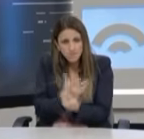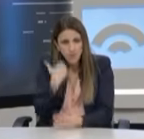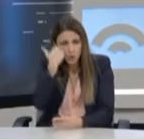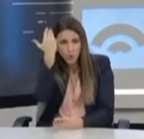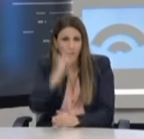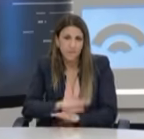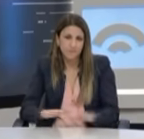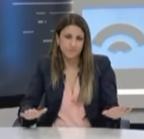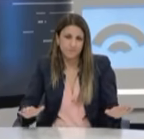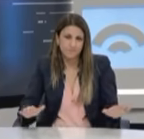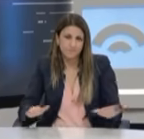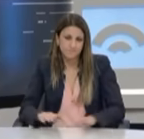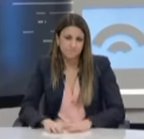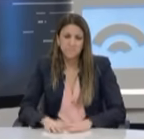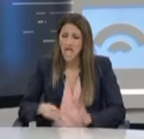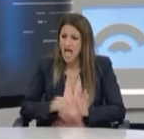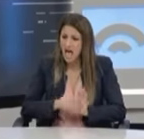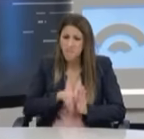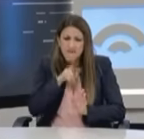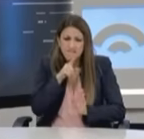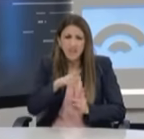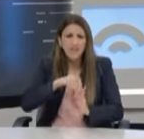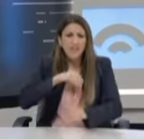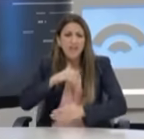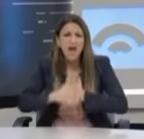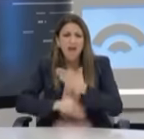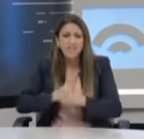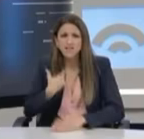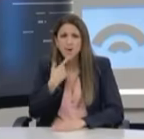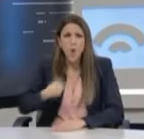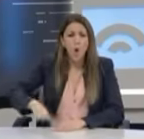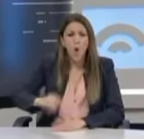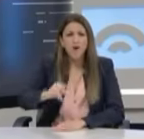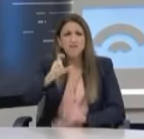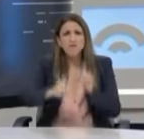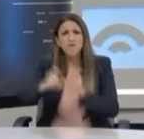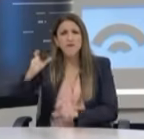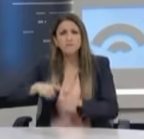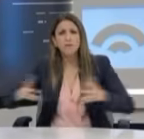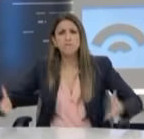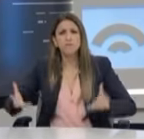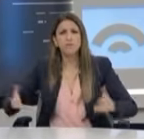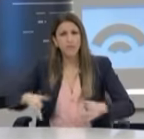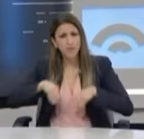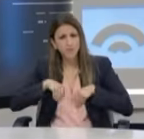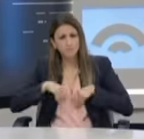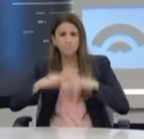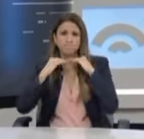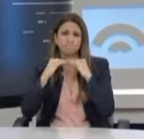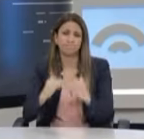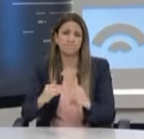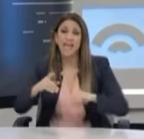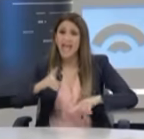ντροπή και για μια πρωτοφανή διαδικασία που οι βουλευτές πρέπει να αποδεχθούν όπως. Η